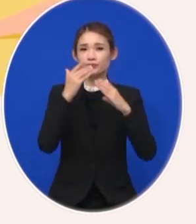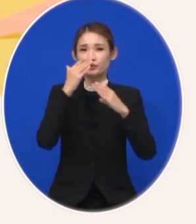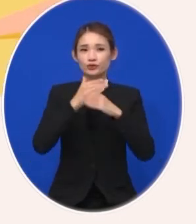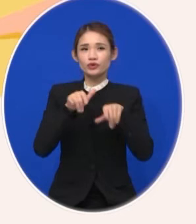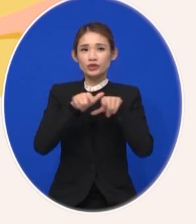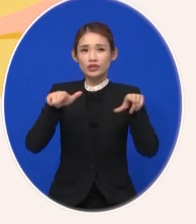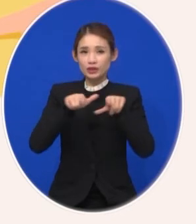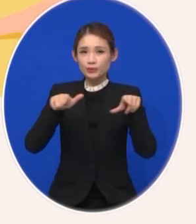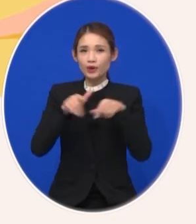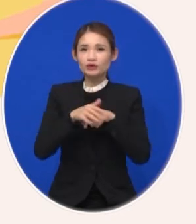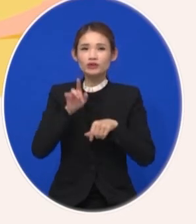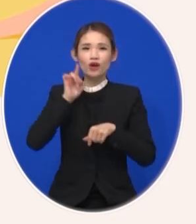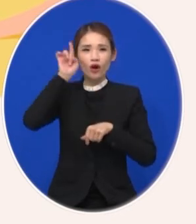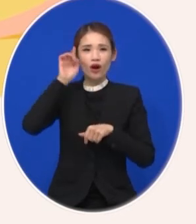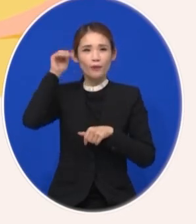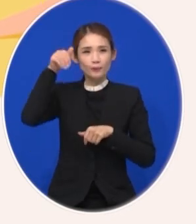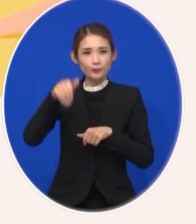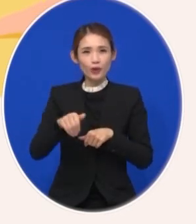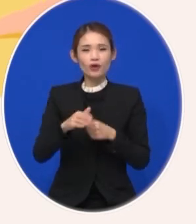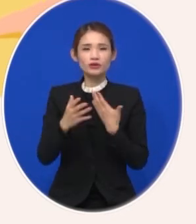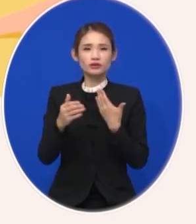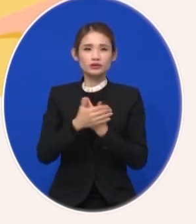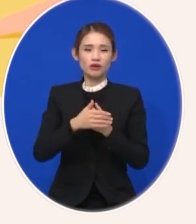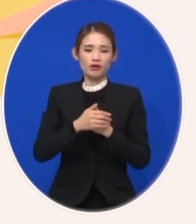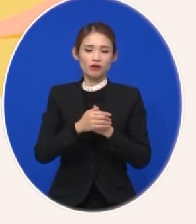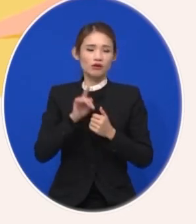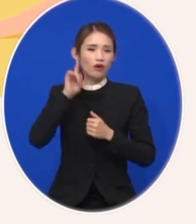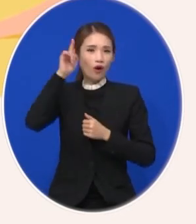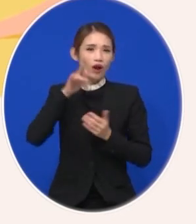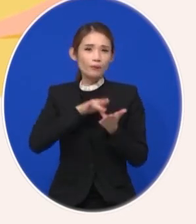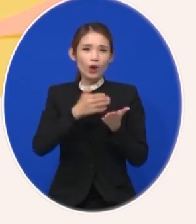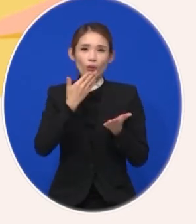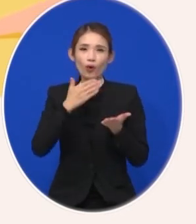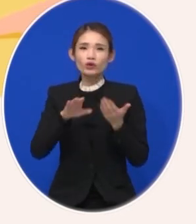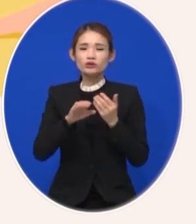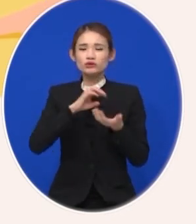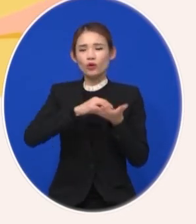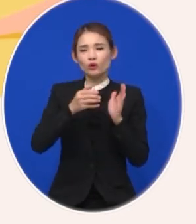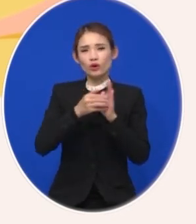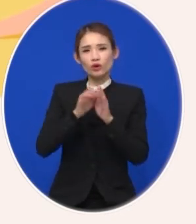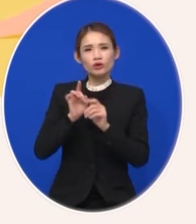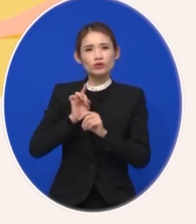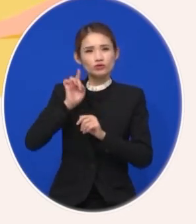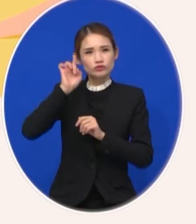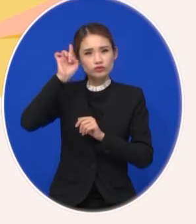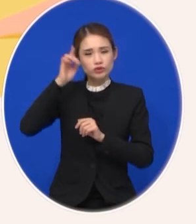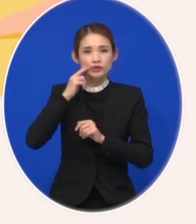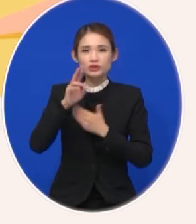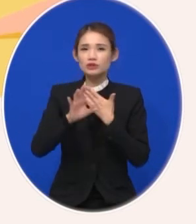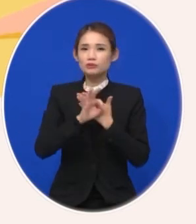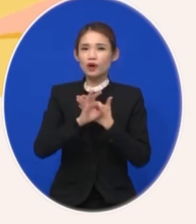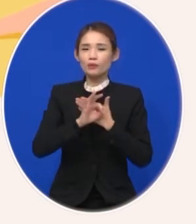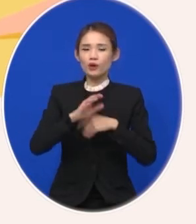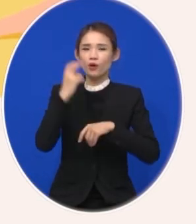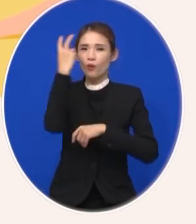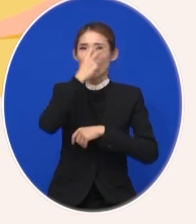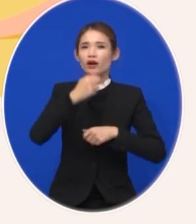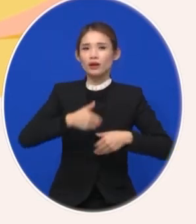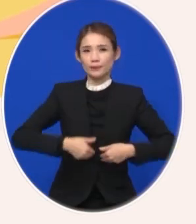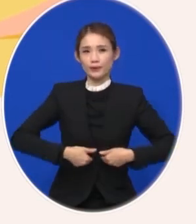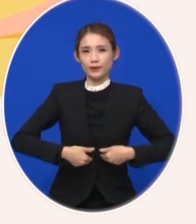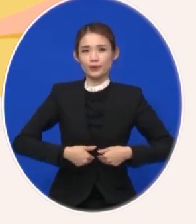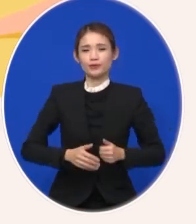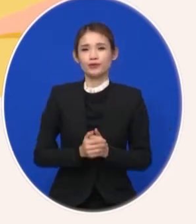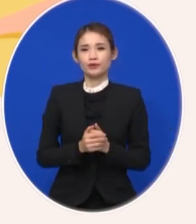임신 중에는 일반적으로는 혈압이 떨어집니다만 혈압약을 복용해야 될 정도로 혈압이 올라간다면 잘 관리해야 할